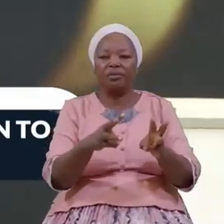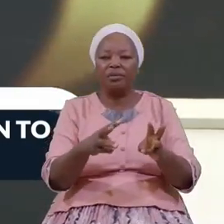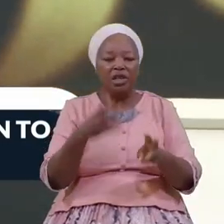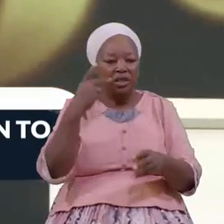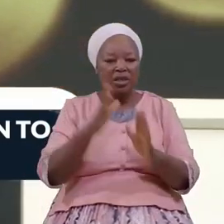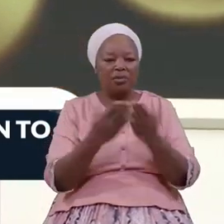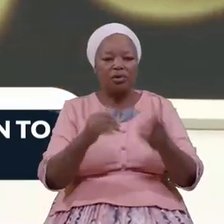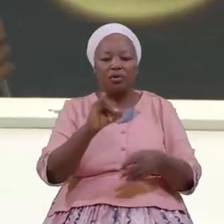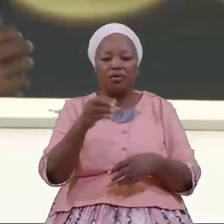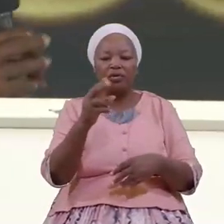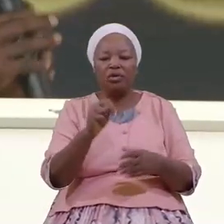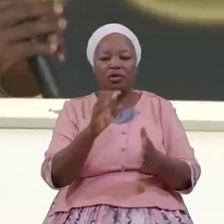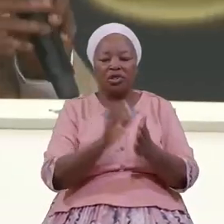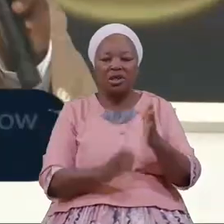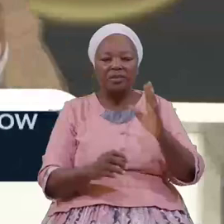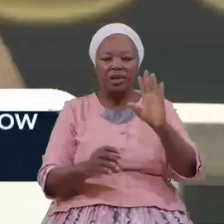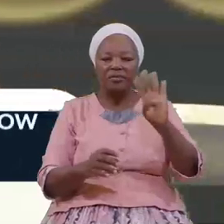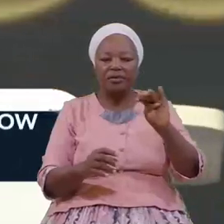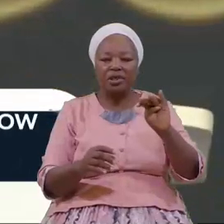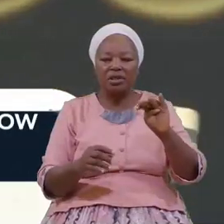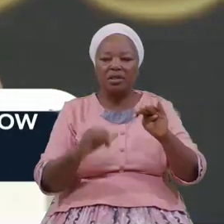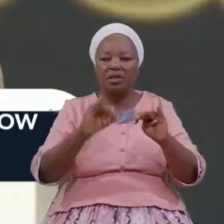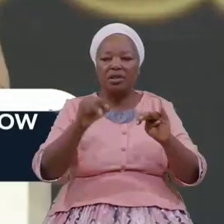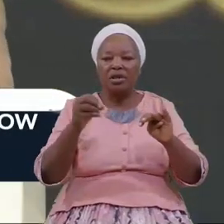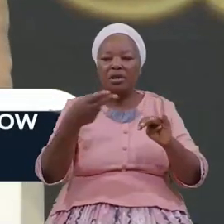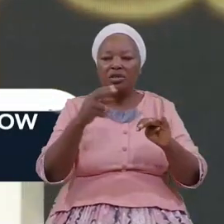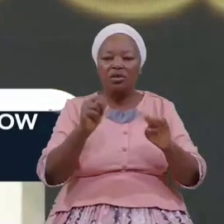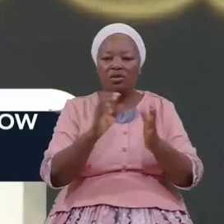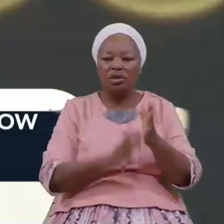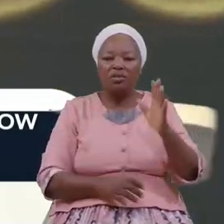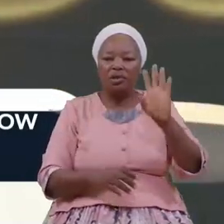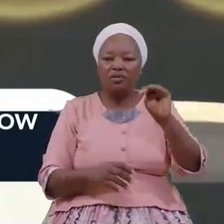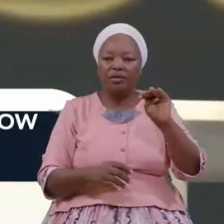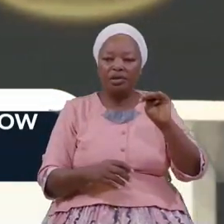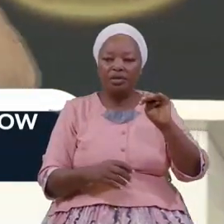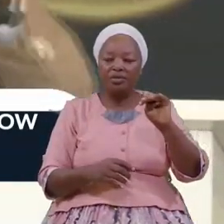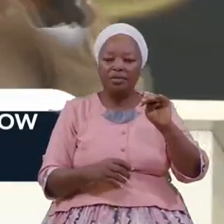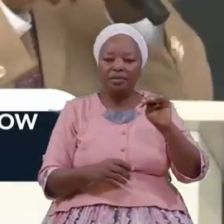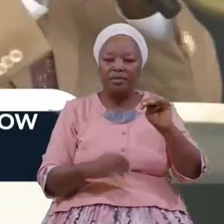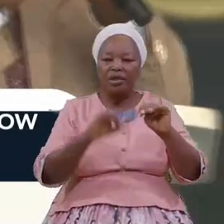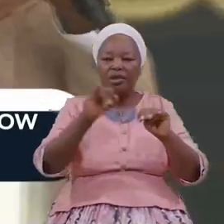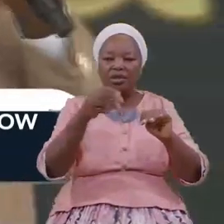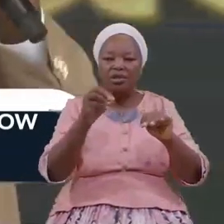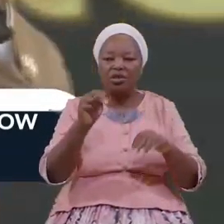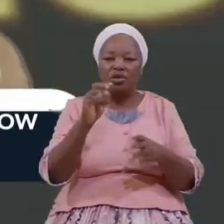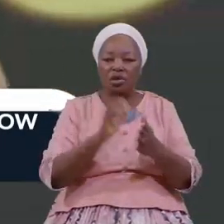Jean. Jean 14. Jean, chapitre